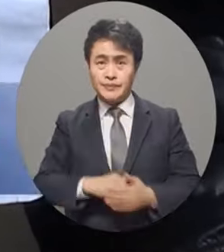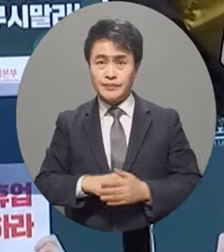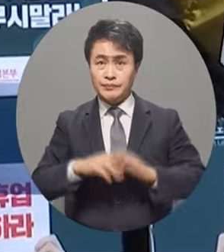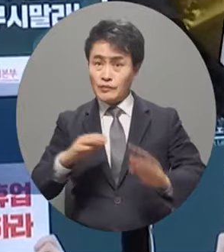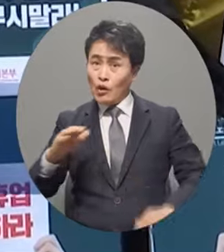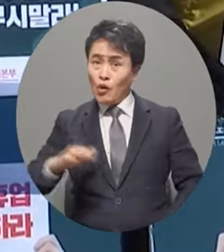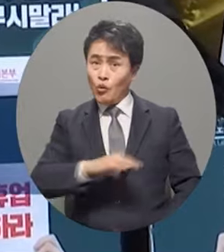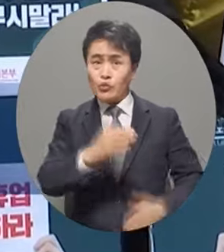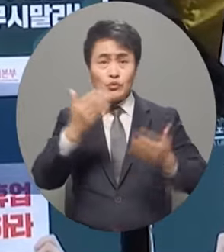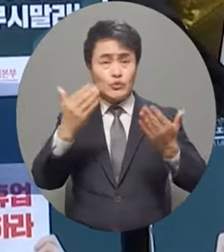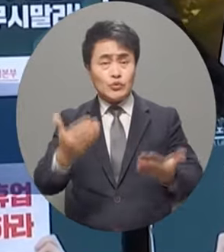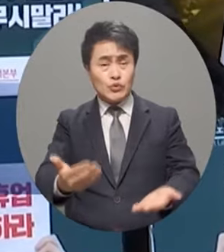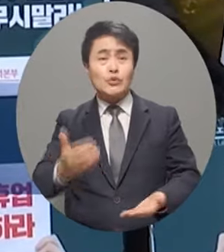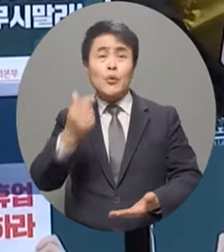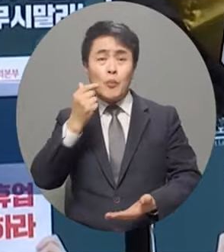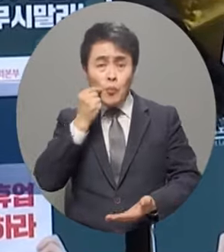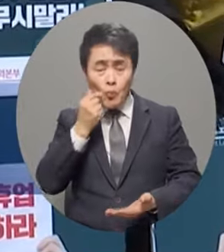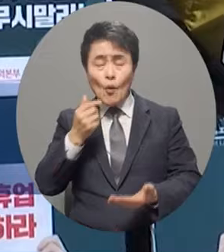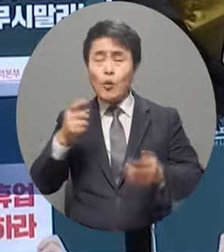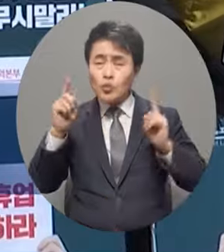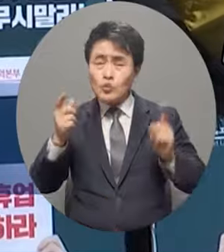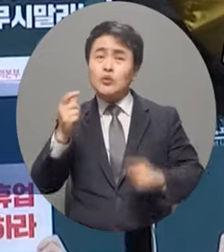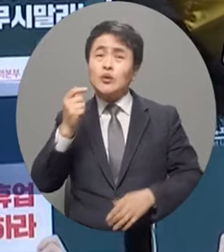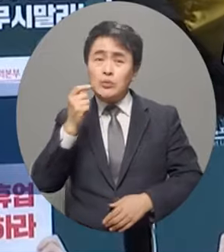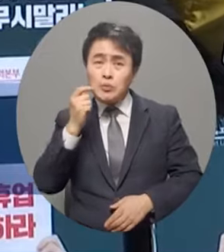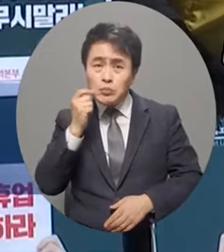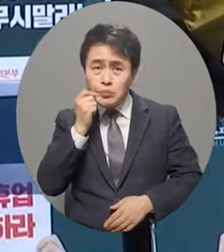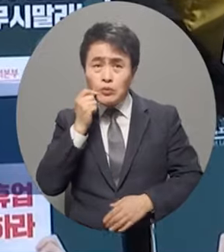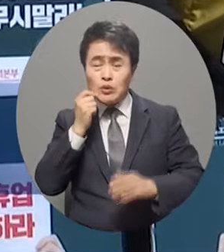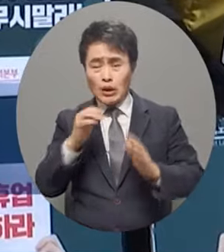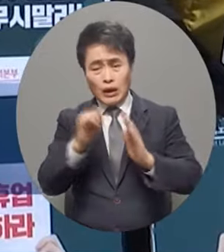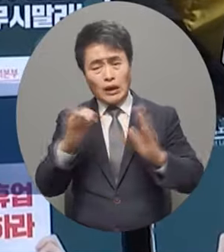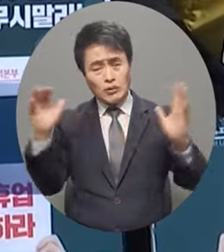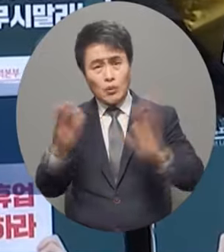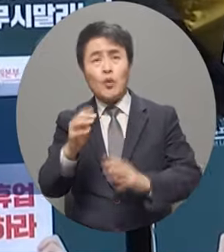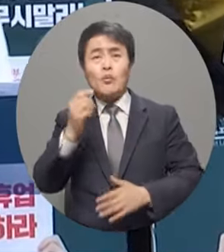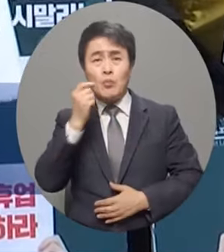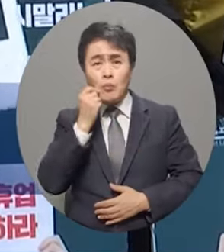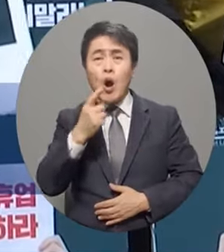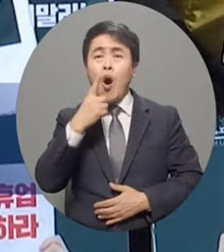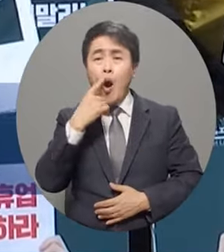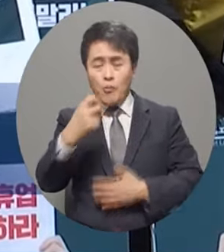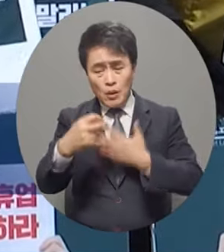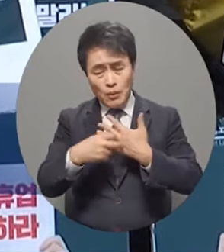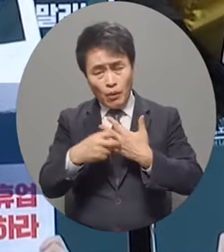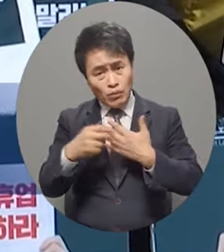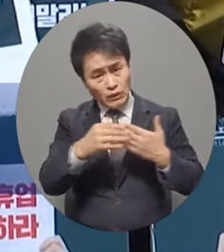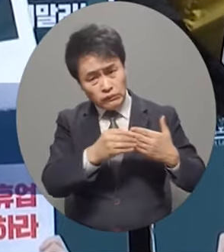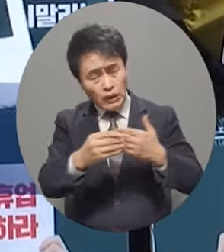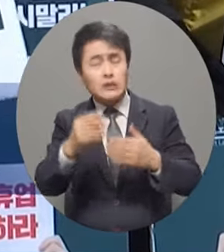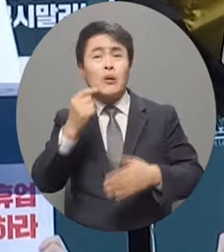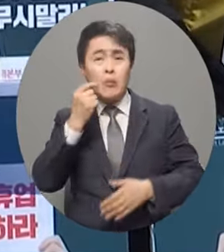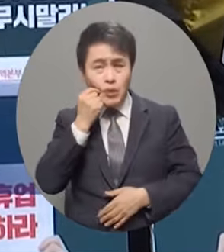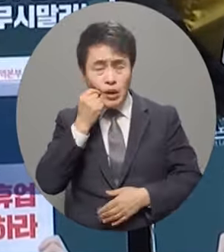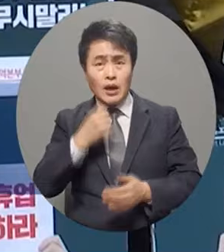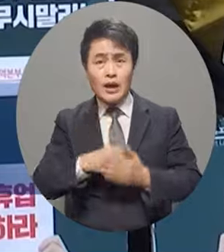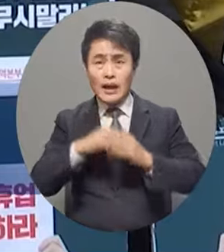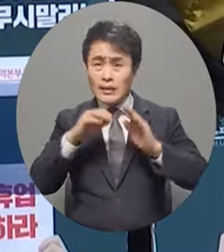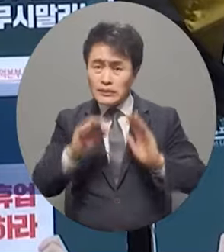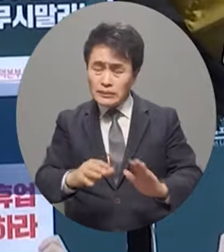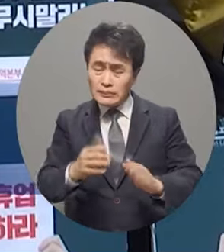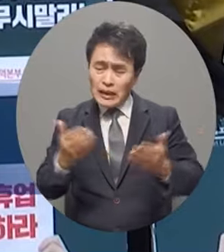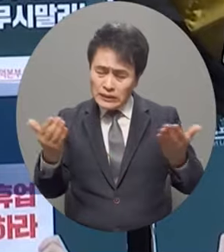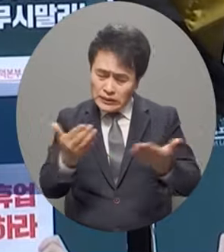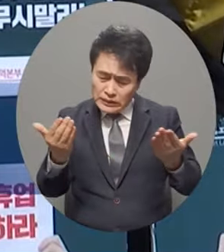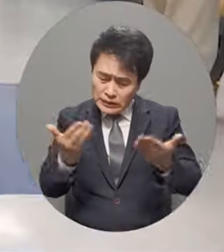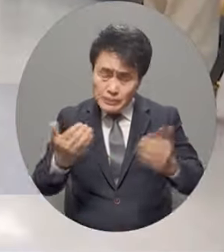우리는 쉬지도 않고 놀지도 않고 가족 모임도 못 가고 어머니 병원도 가보지도 못하고 그저 일만